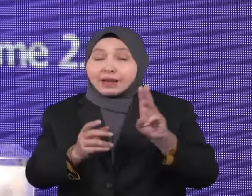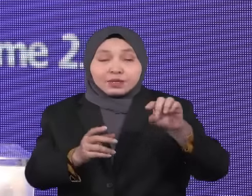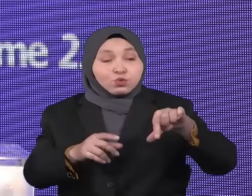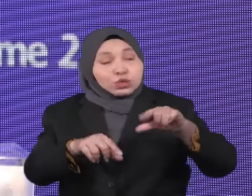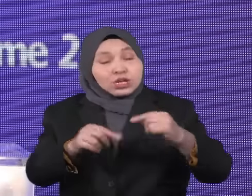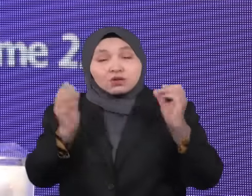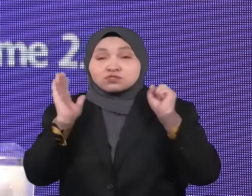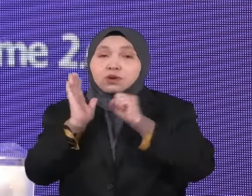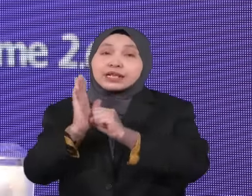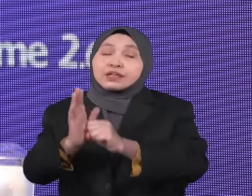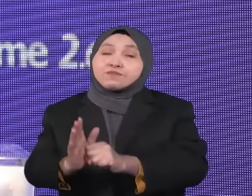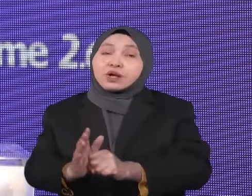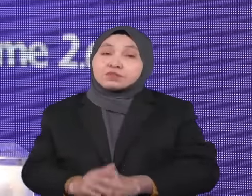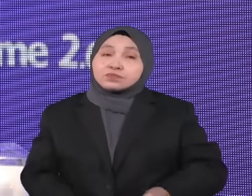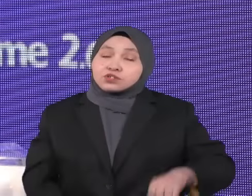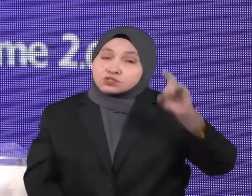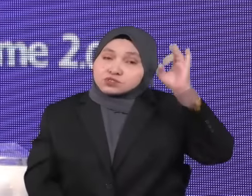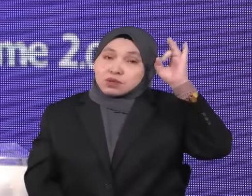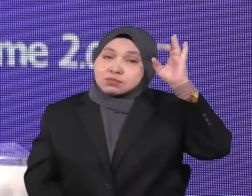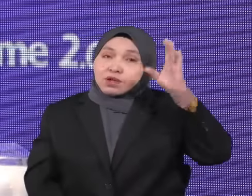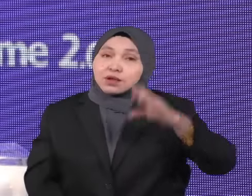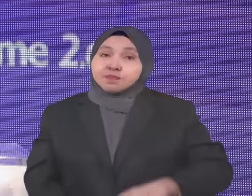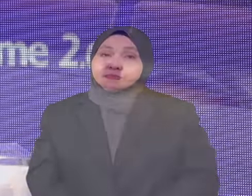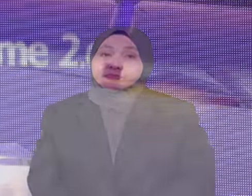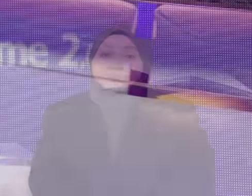Time, Quran Salat Infaq insya-Allah.